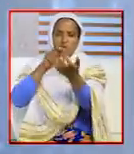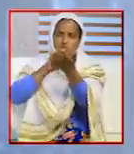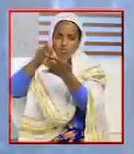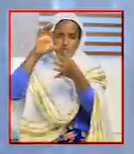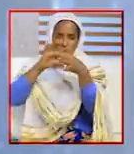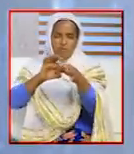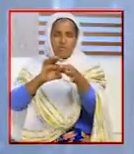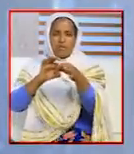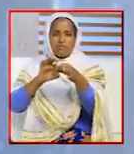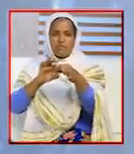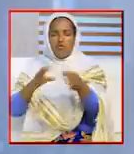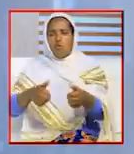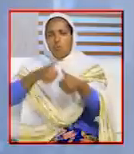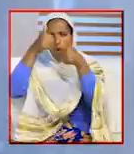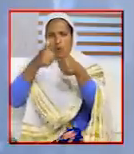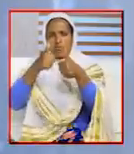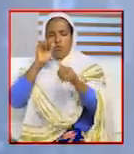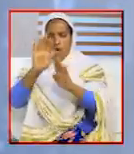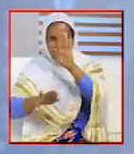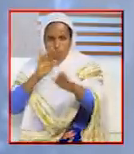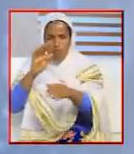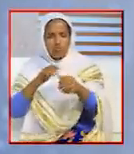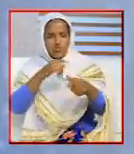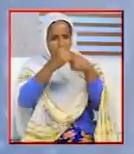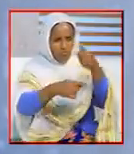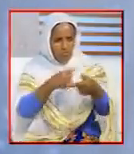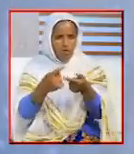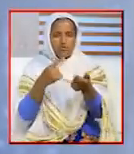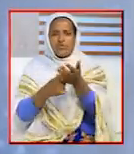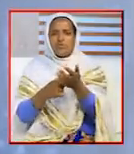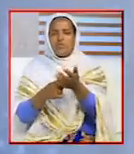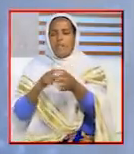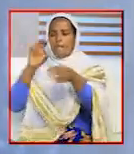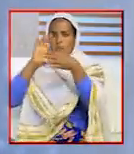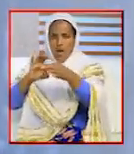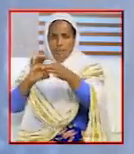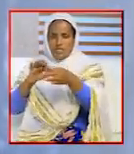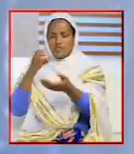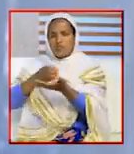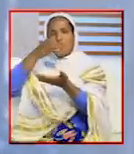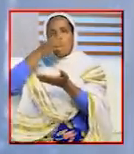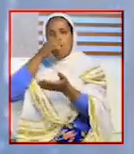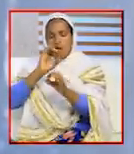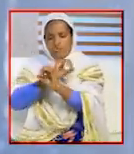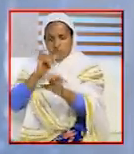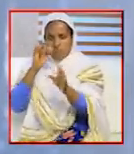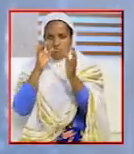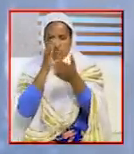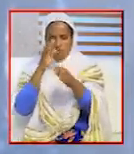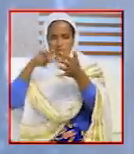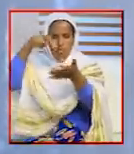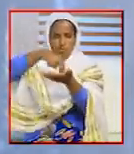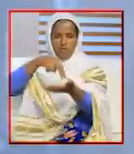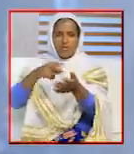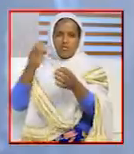የጉዞ ማህበራት ዋናዎቹ አካሄዶች፣ አራማጆች። በጽዋ ማህበራት በብዛት እንደዚህ ዘመን